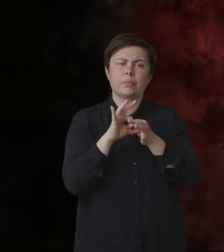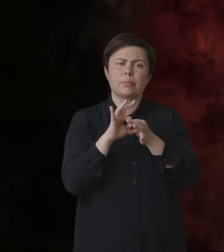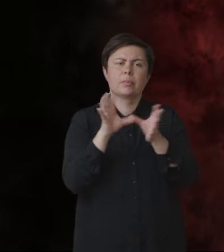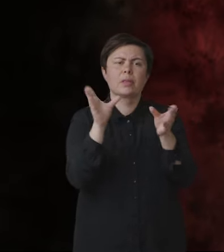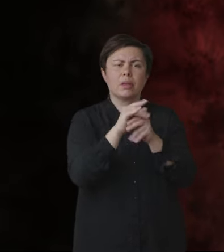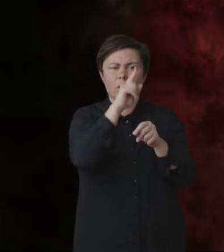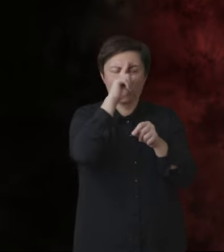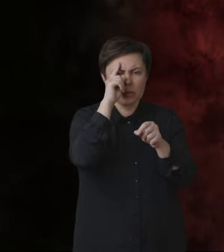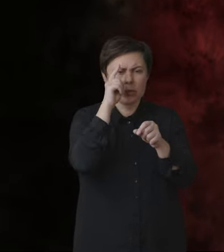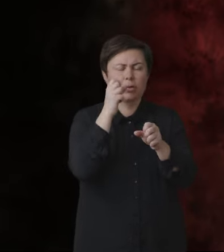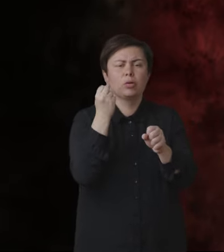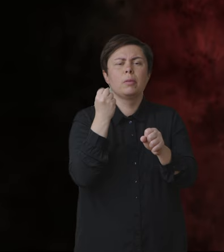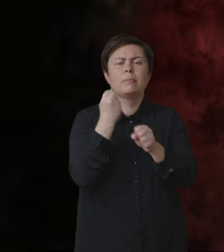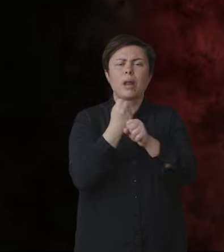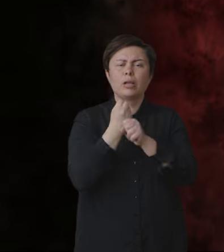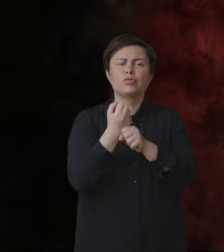z pracowników czynnych,